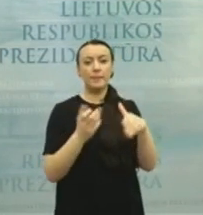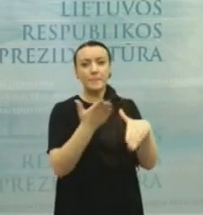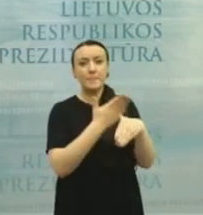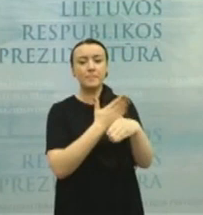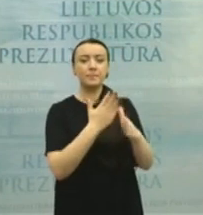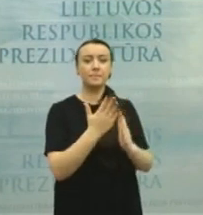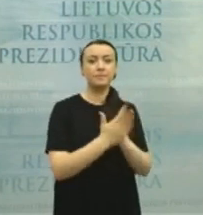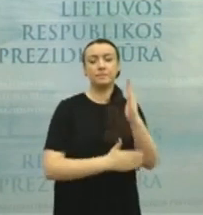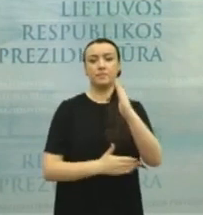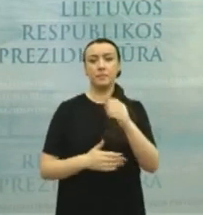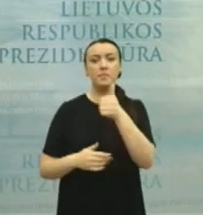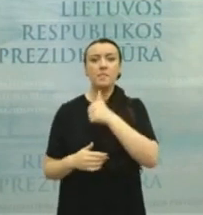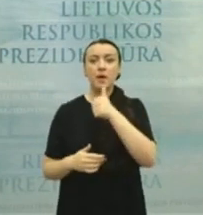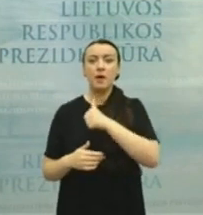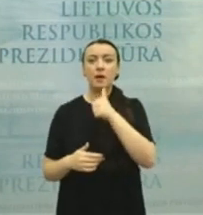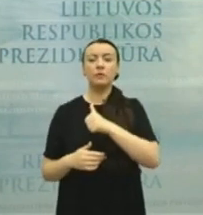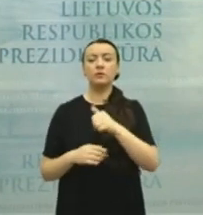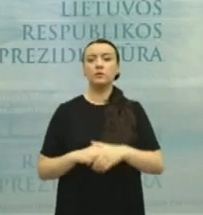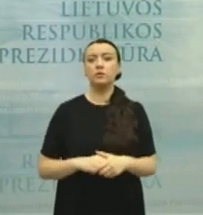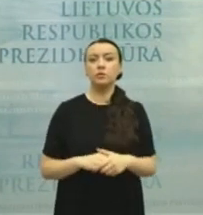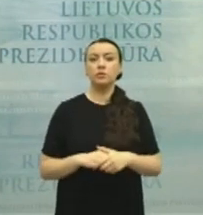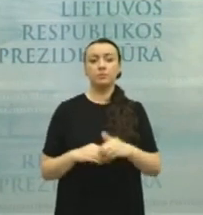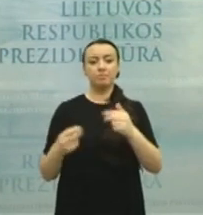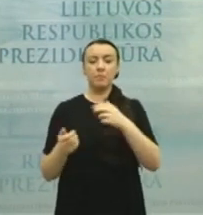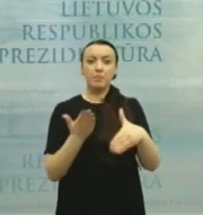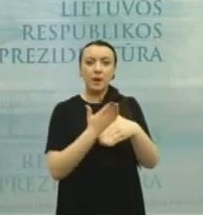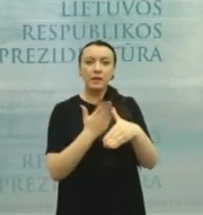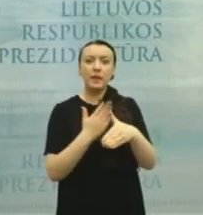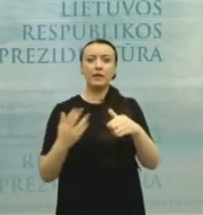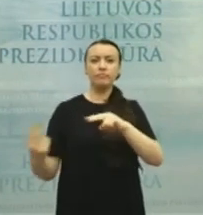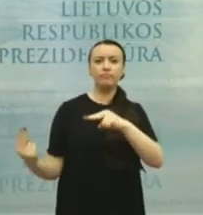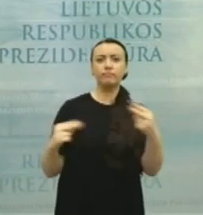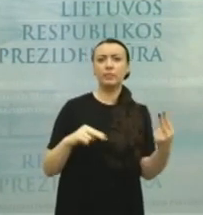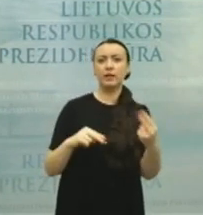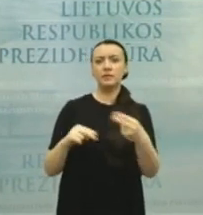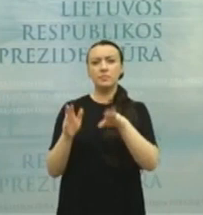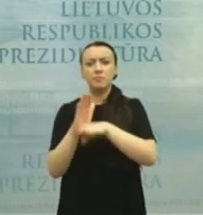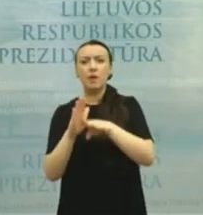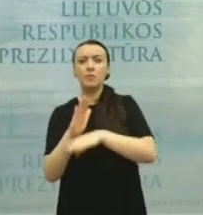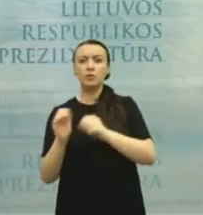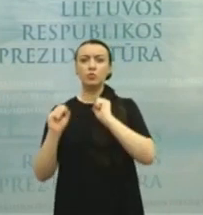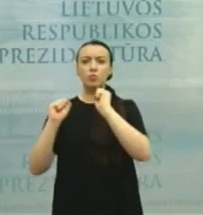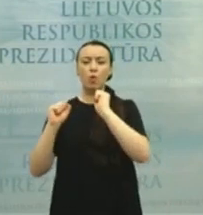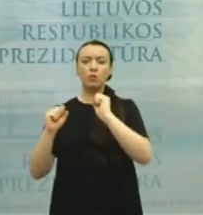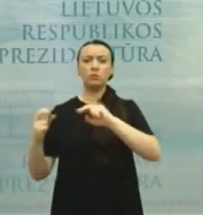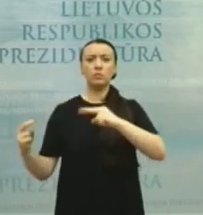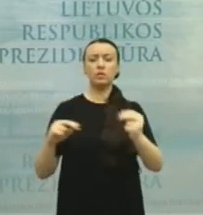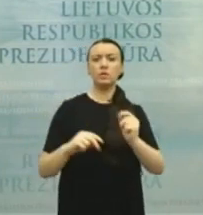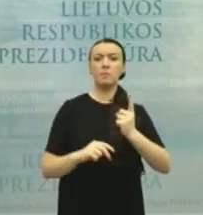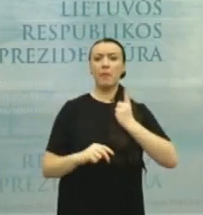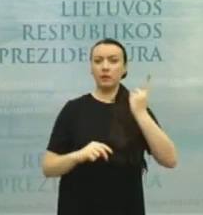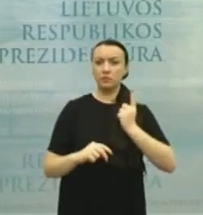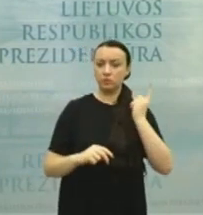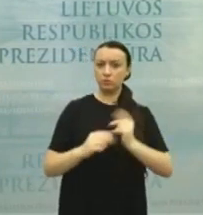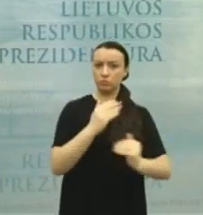yra perėjimą iš masiškumo į meistriškumą ir iš meistriškumo į ypatingai aukštą meistriškumą